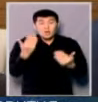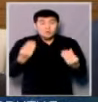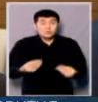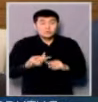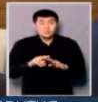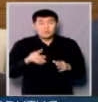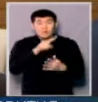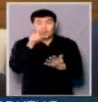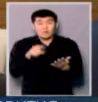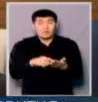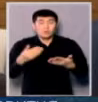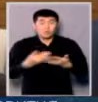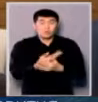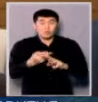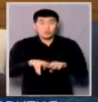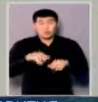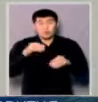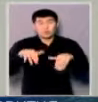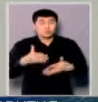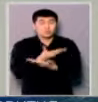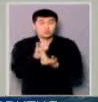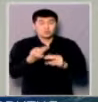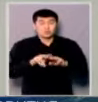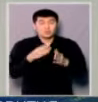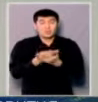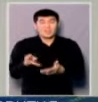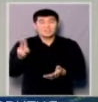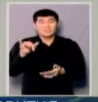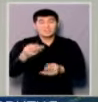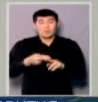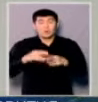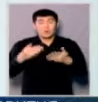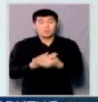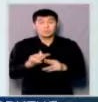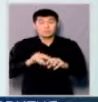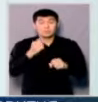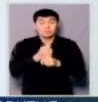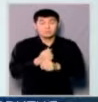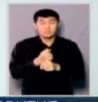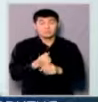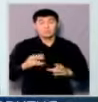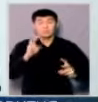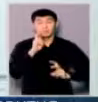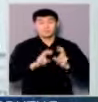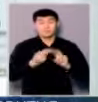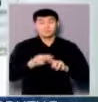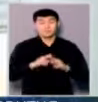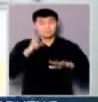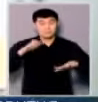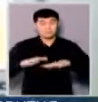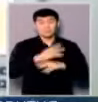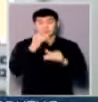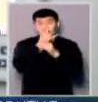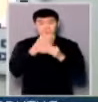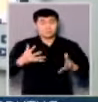сегодняшнего дня вопрос применения этой методики не решен. Как сказал Дюйсюнбай Турганов, в создавшейся ситуации предприятия энергетики страны не